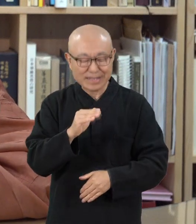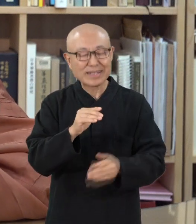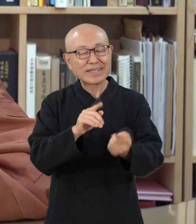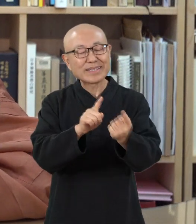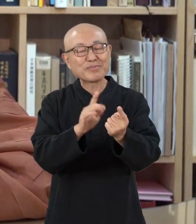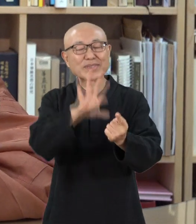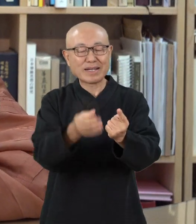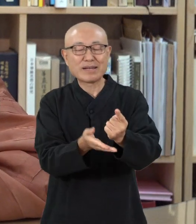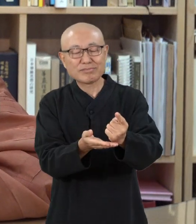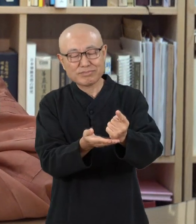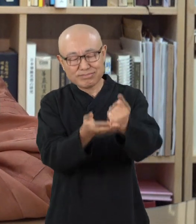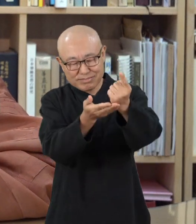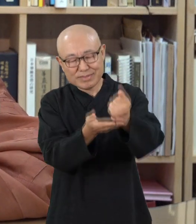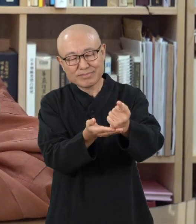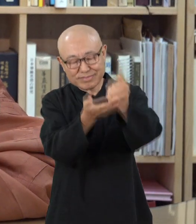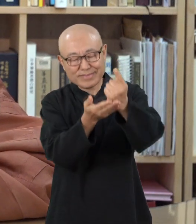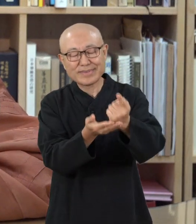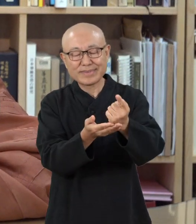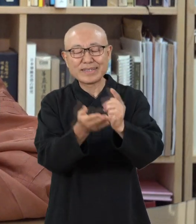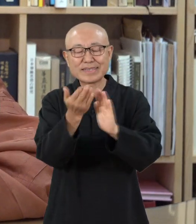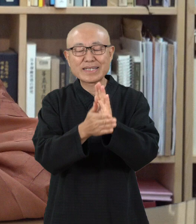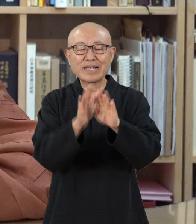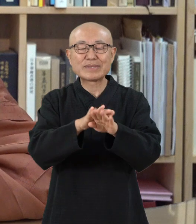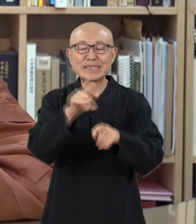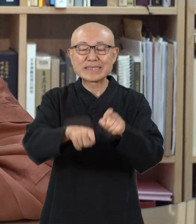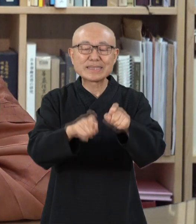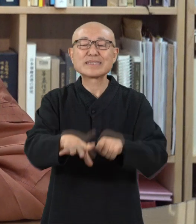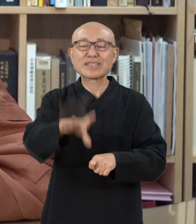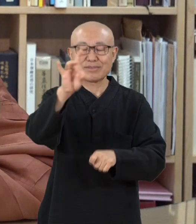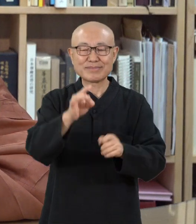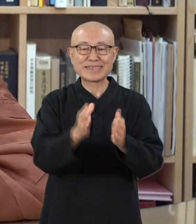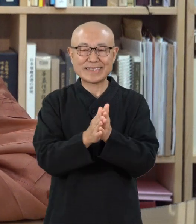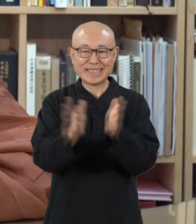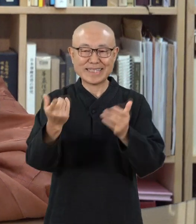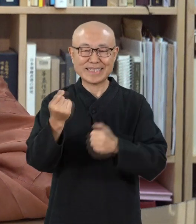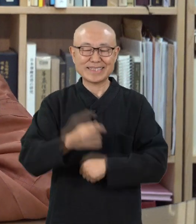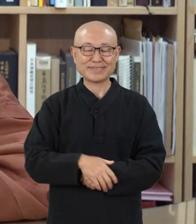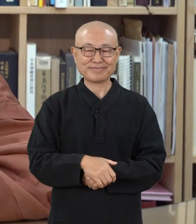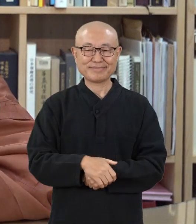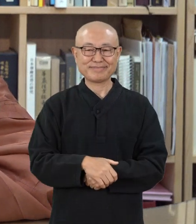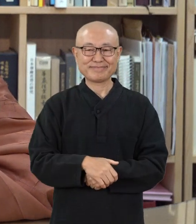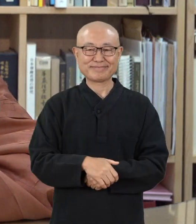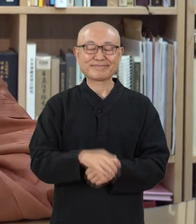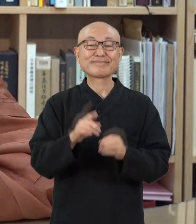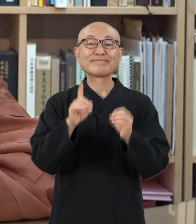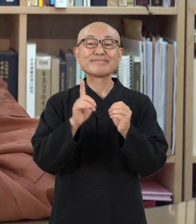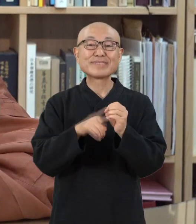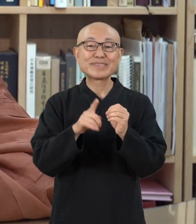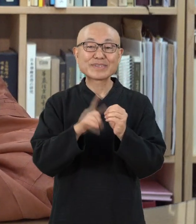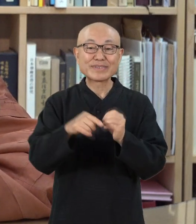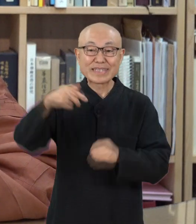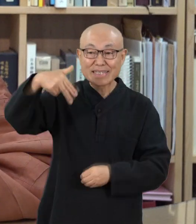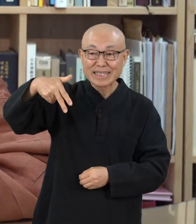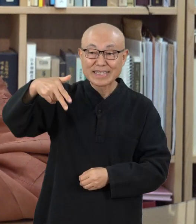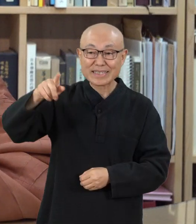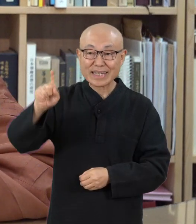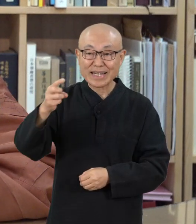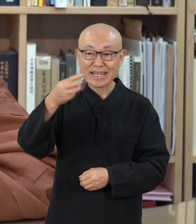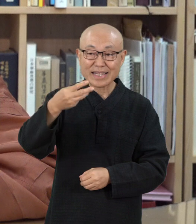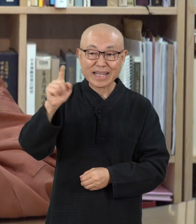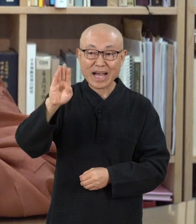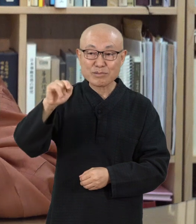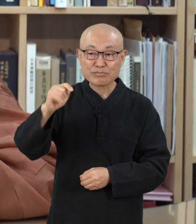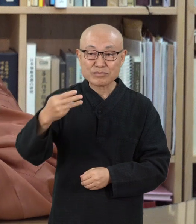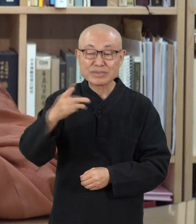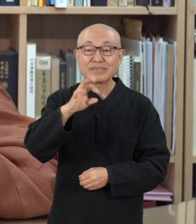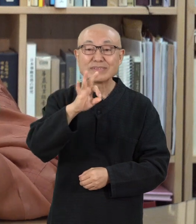것, 이것이 자비 실천의 시작이다. 이 정신은 불교에서는 자타불이 사상이 있어요.